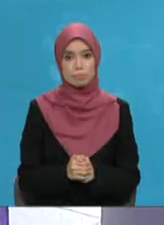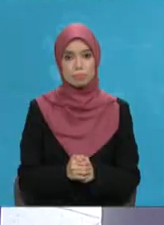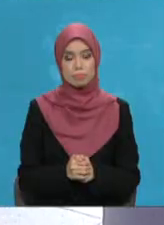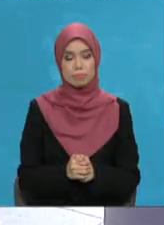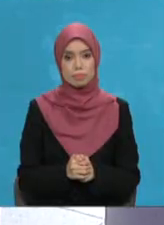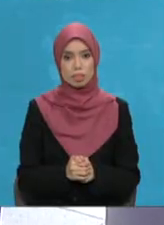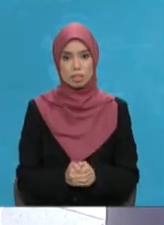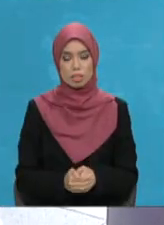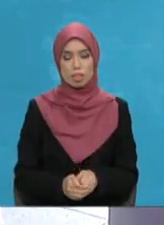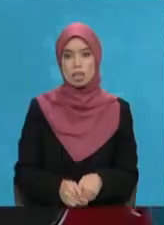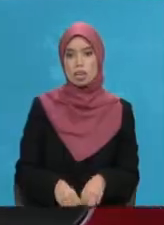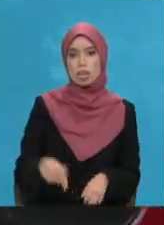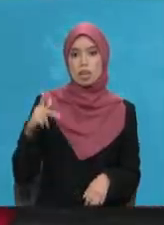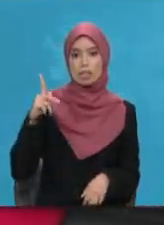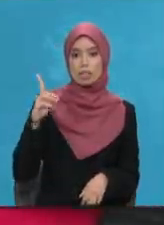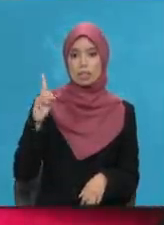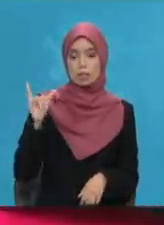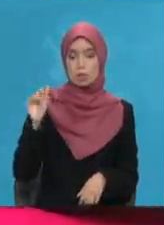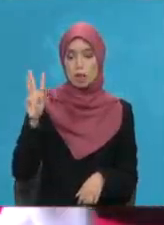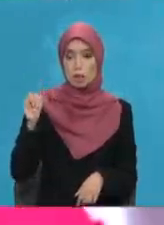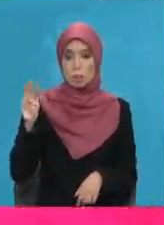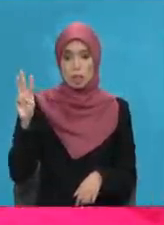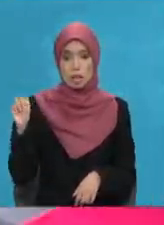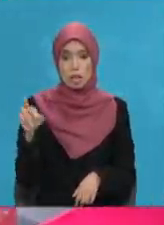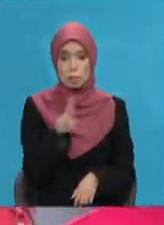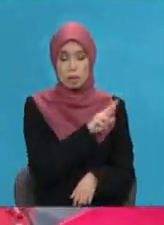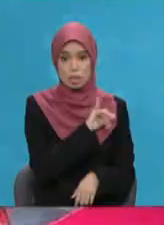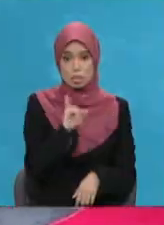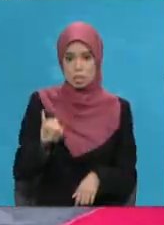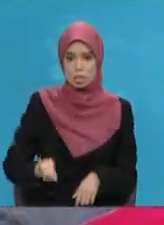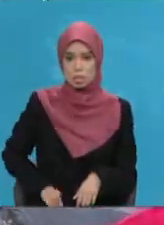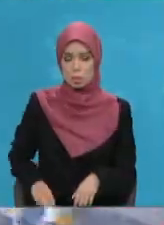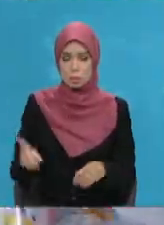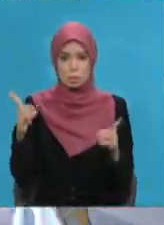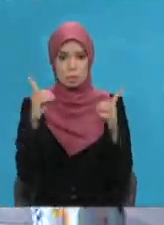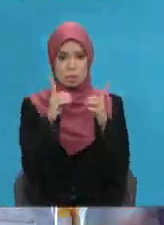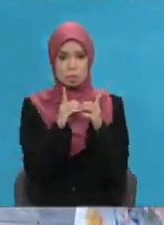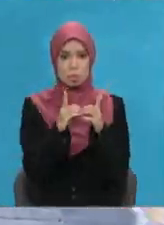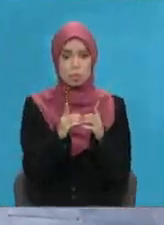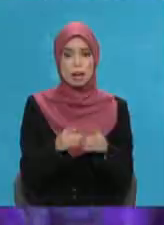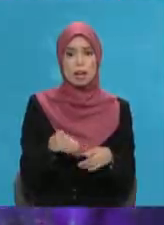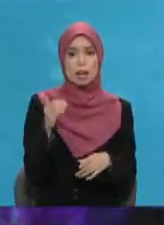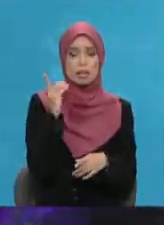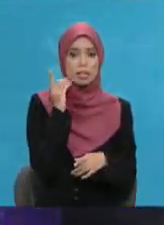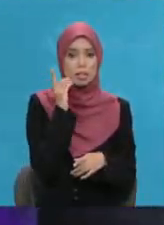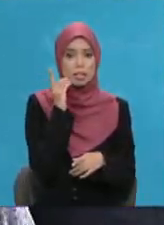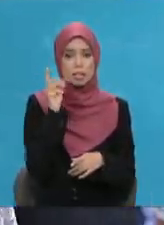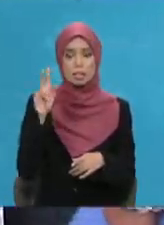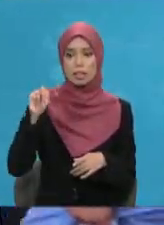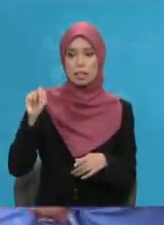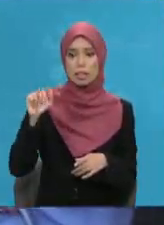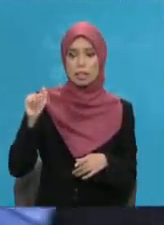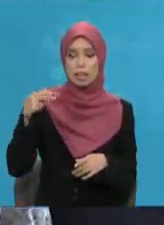keberangkatan ke bawah dulu yang maha Mulia Paduka Sri Baginda Raja istri dijunjung oleh Datin dayang Hajah Nariyah